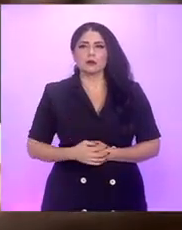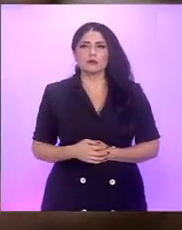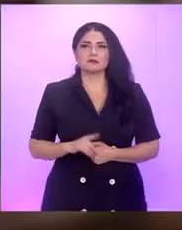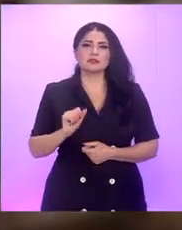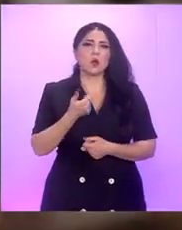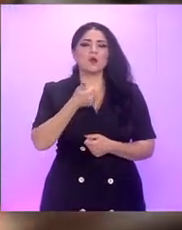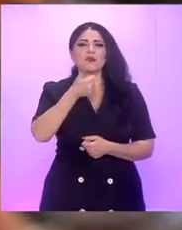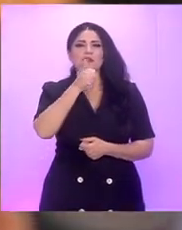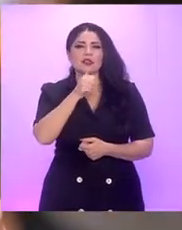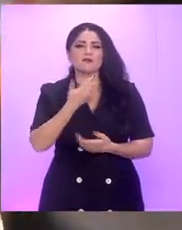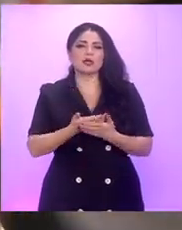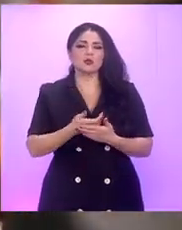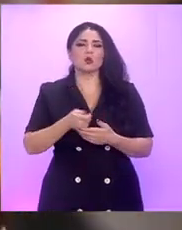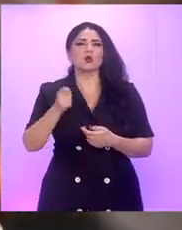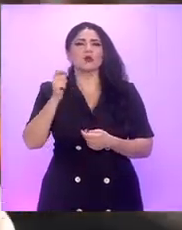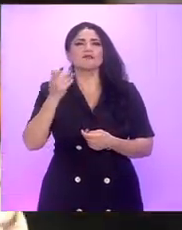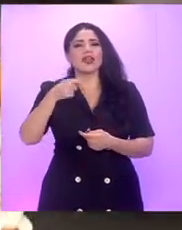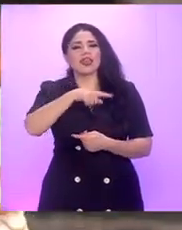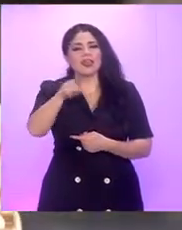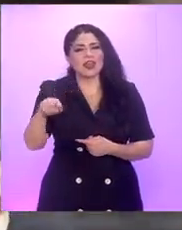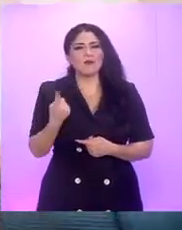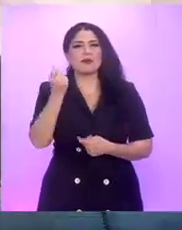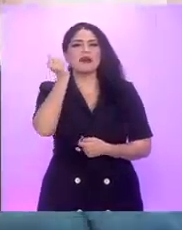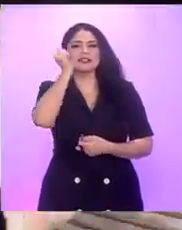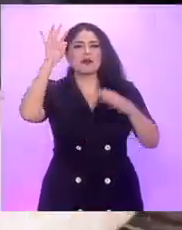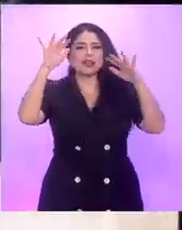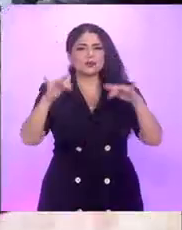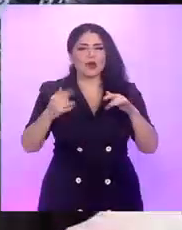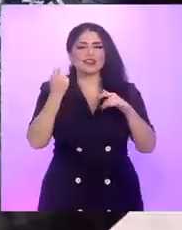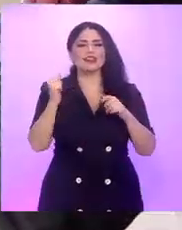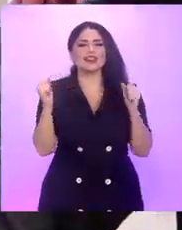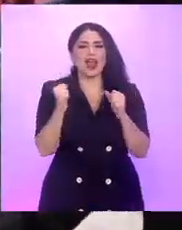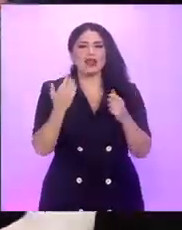în cinstea lui al lor atât Mircea primei zapezi bine iarna